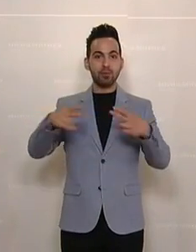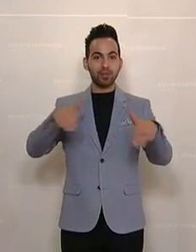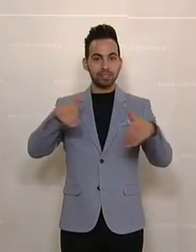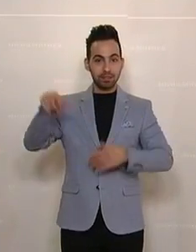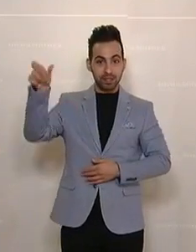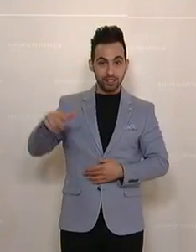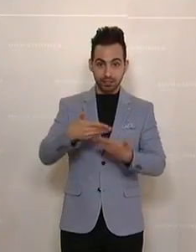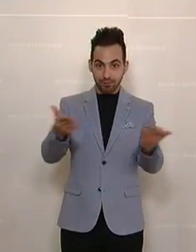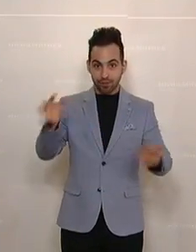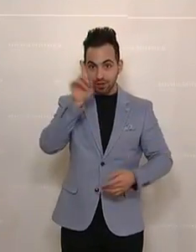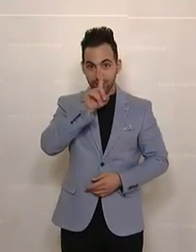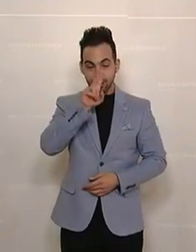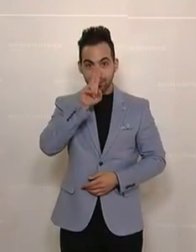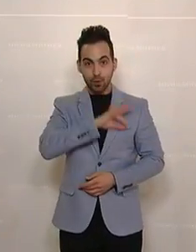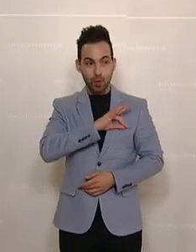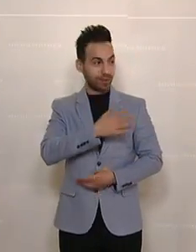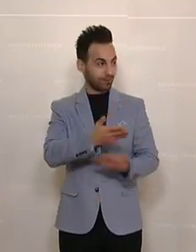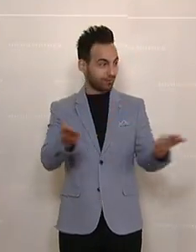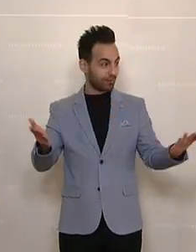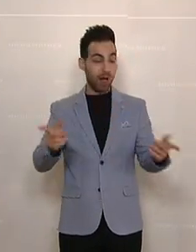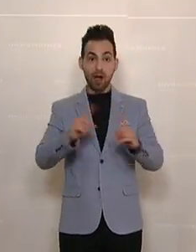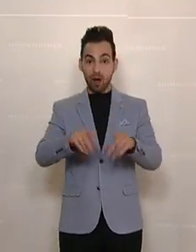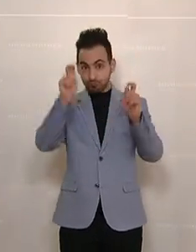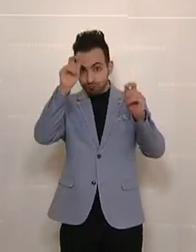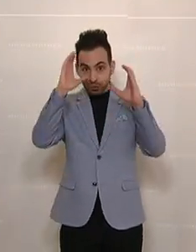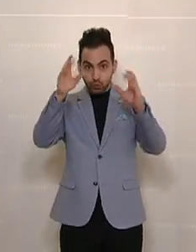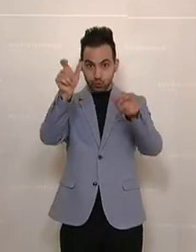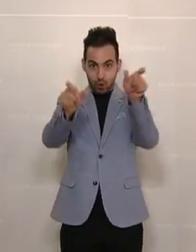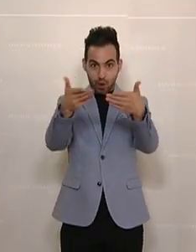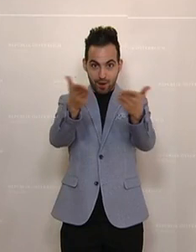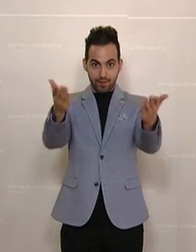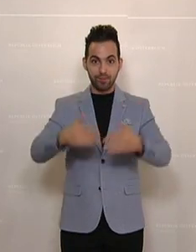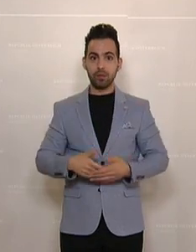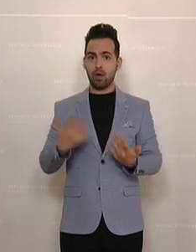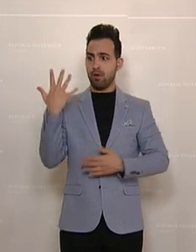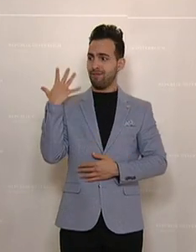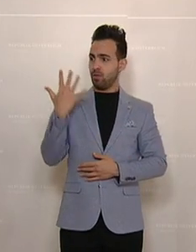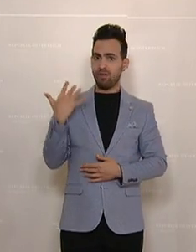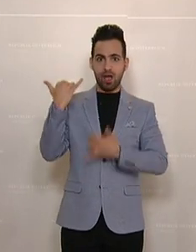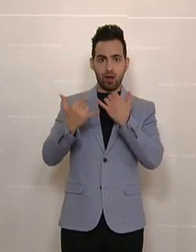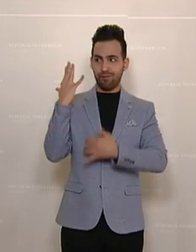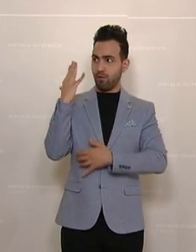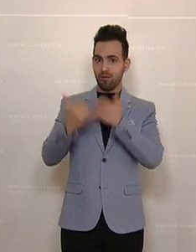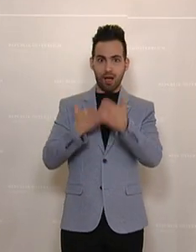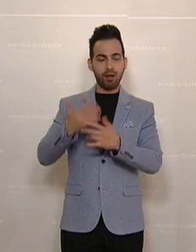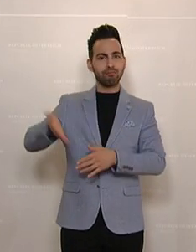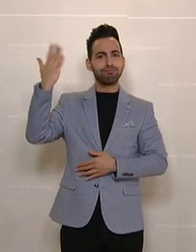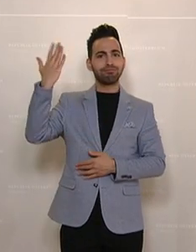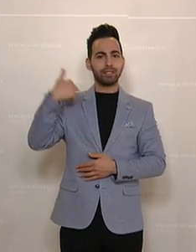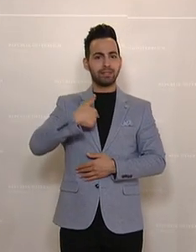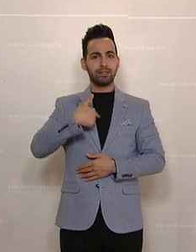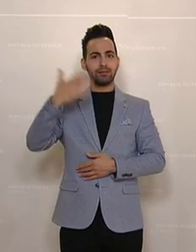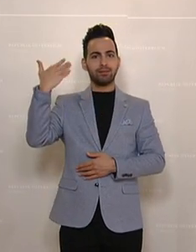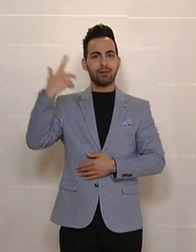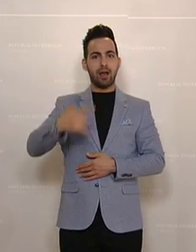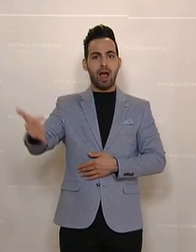liebe Kolleginnen und Kollegen, werte Zuseherinnen und Zuseher. Ja, fünf Jahre ist es her, dass mich